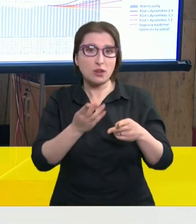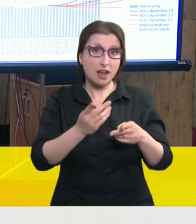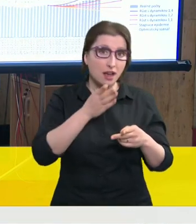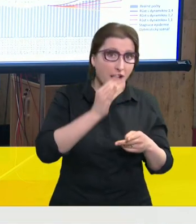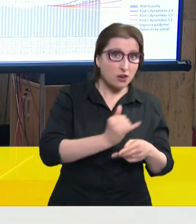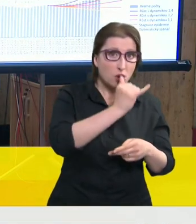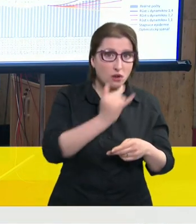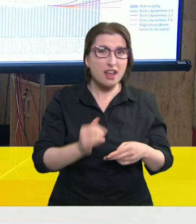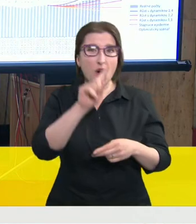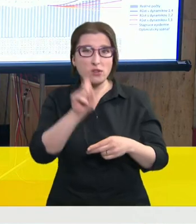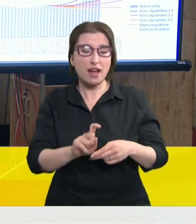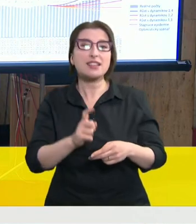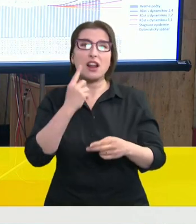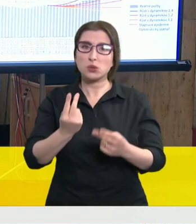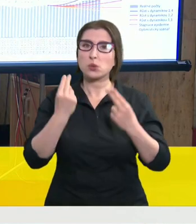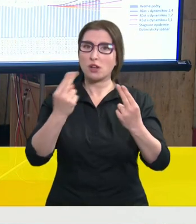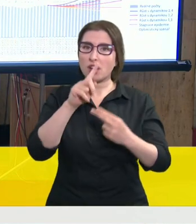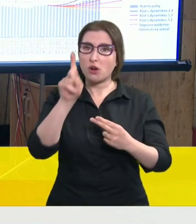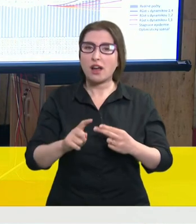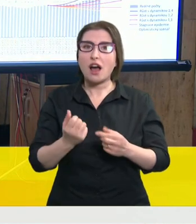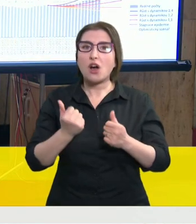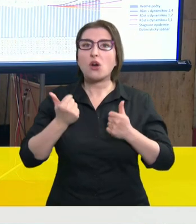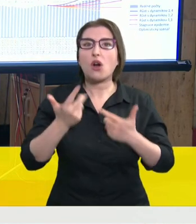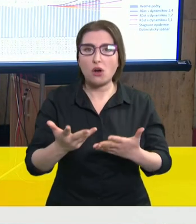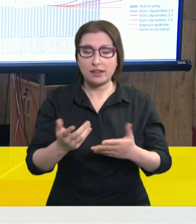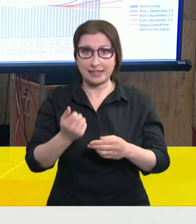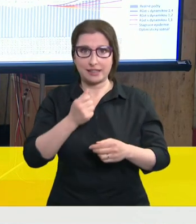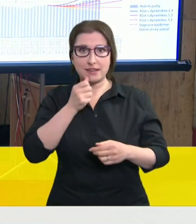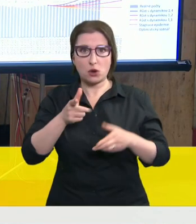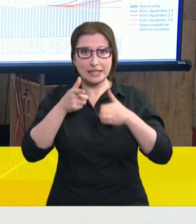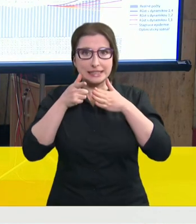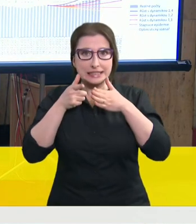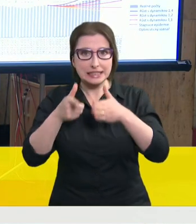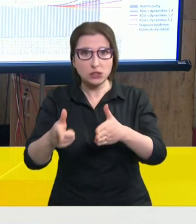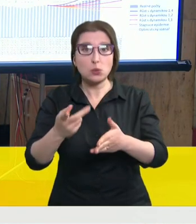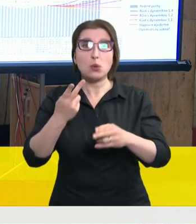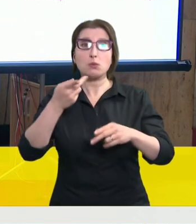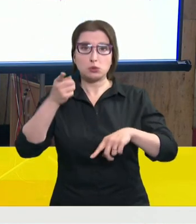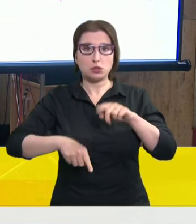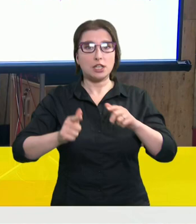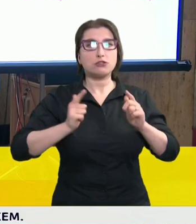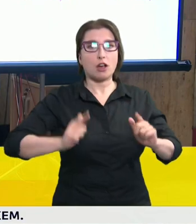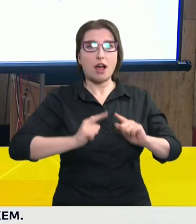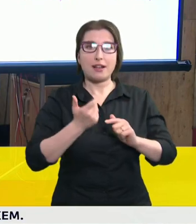jaké kvantitě tento počet pacientů v nejbližších týdnech může celý systém čekat. A když se podíváte na